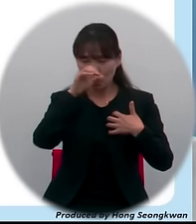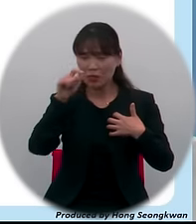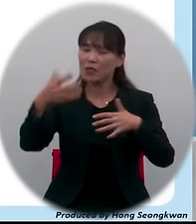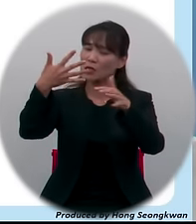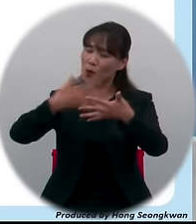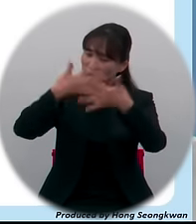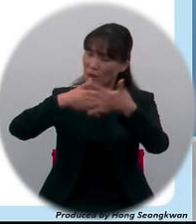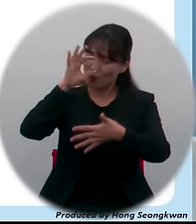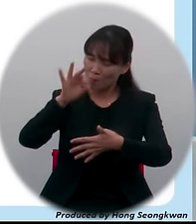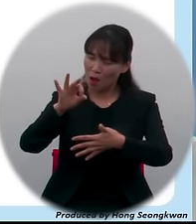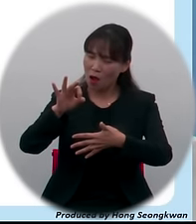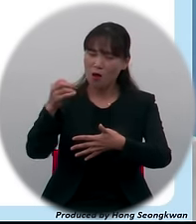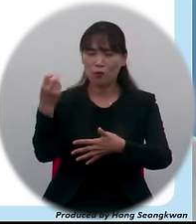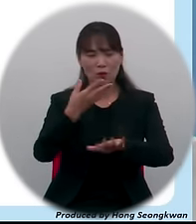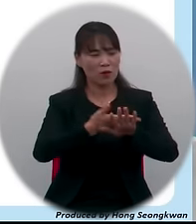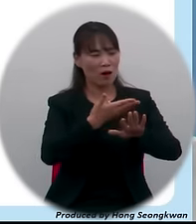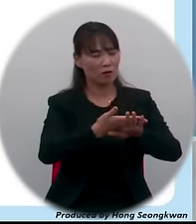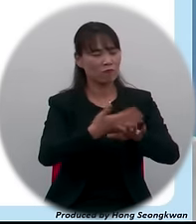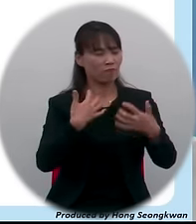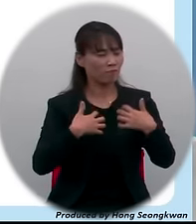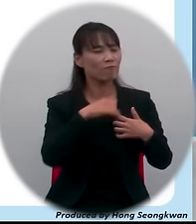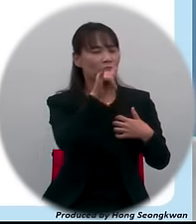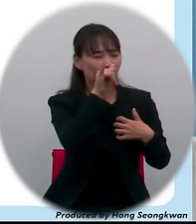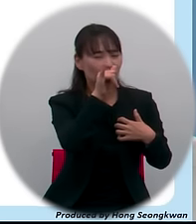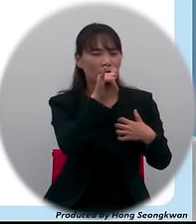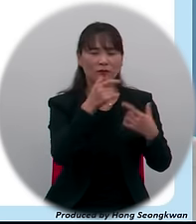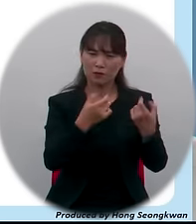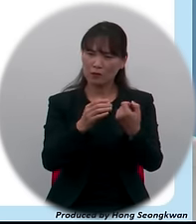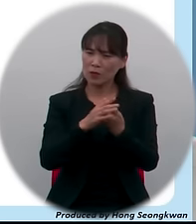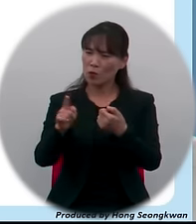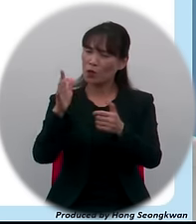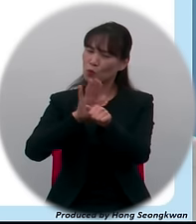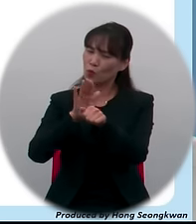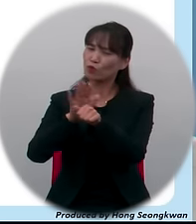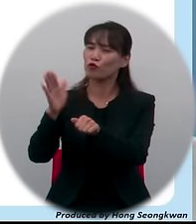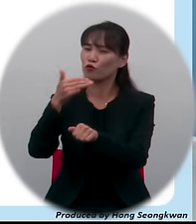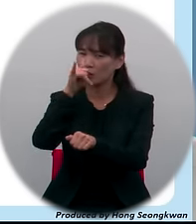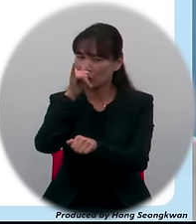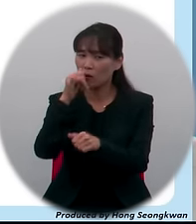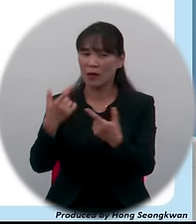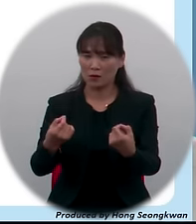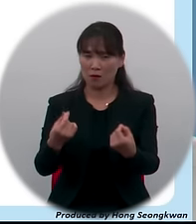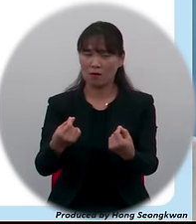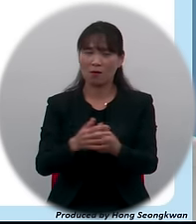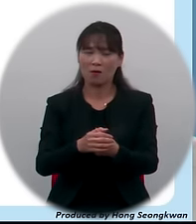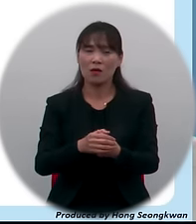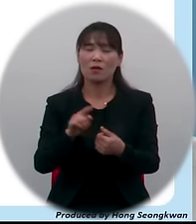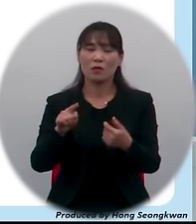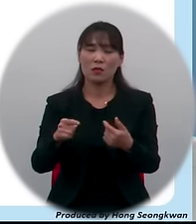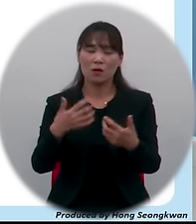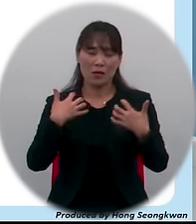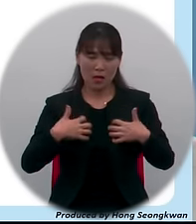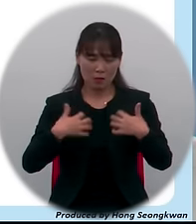좋아하지이 유튜브 영상 봐 봐 그러면 게임에 또 다른 건강한 재미들이 많이 있다는데 그게 너한테 되게 재밌는 그런